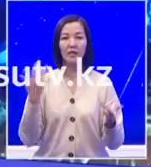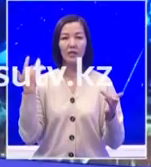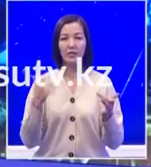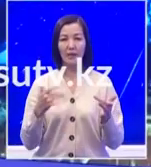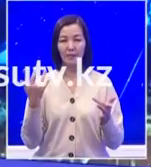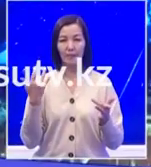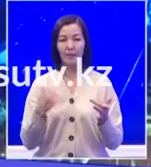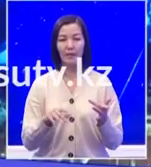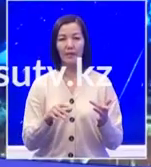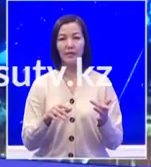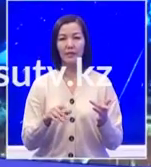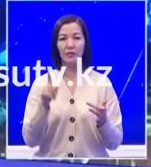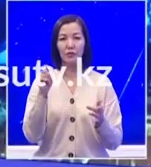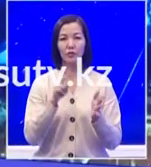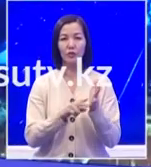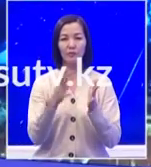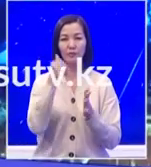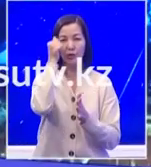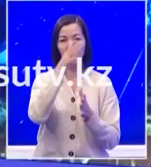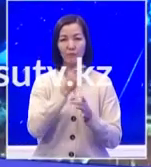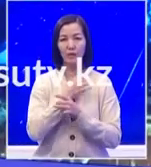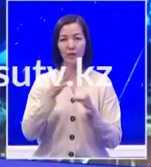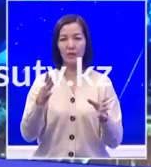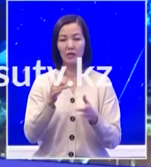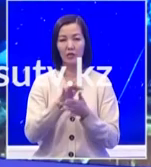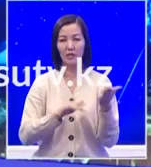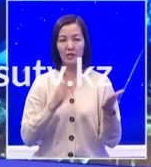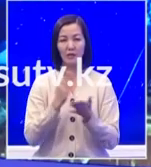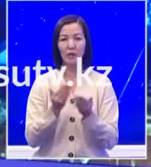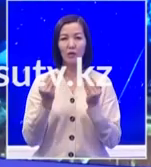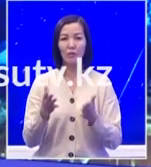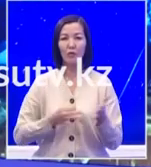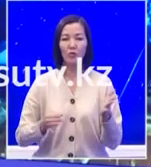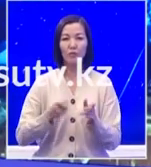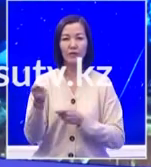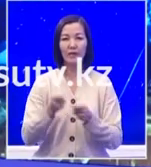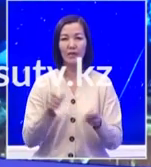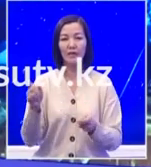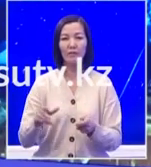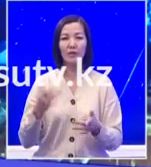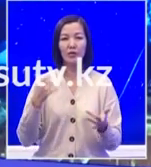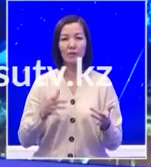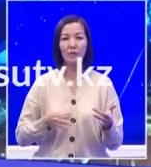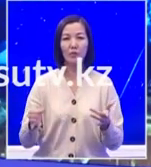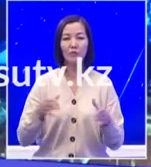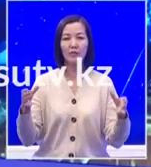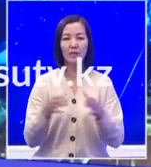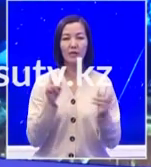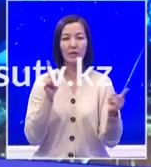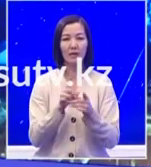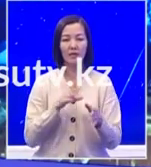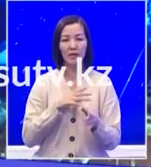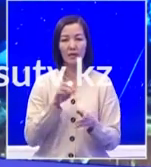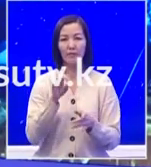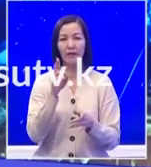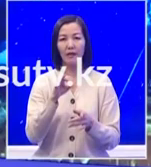Жыралыбы Жамбыл Жабаевтың 175 жылдық мерейтойын атап өту жалғасып жатыр. Бүгін облыс әкімі Жамбыл облысынан келген делегацияны қабылдады.